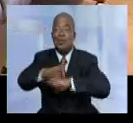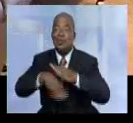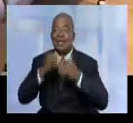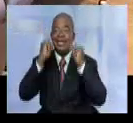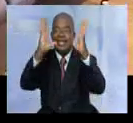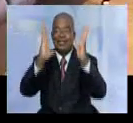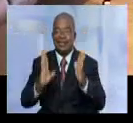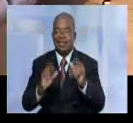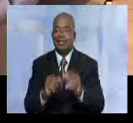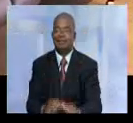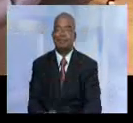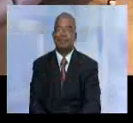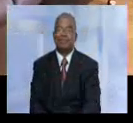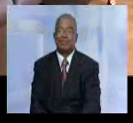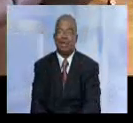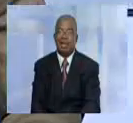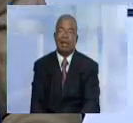concitoyens.